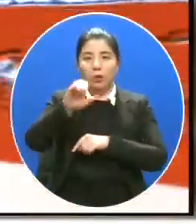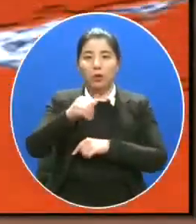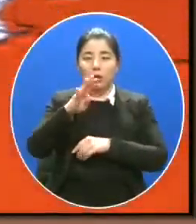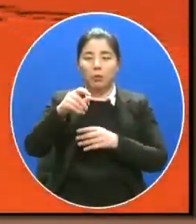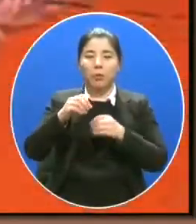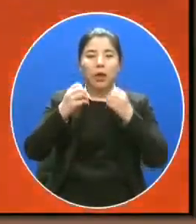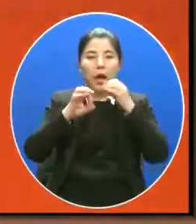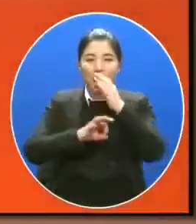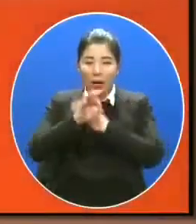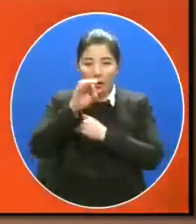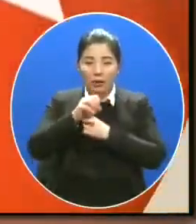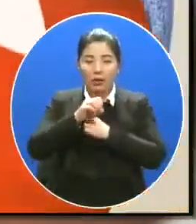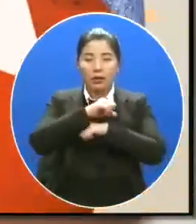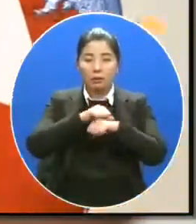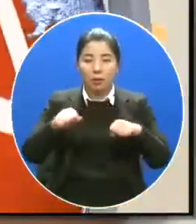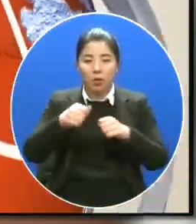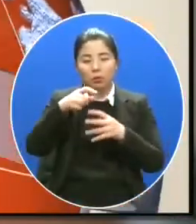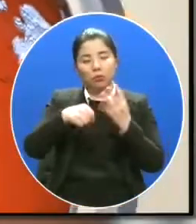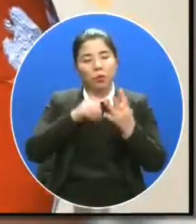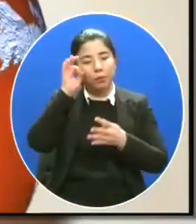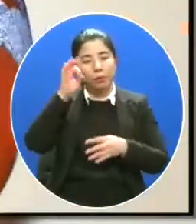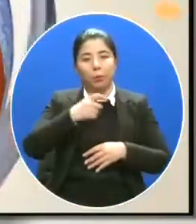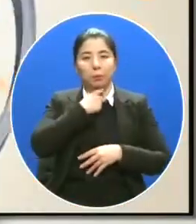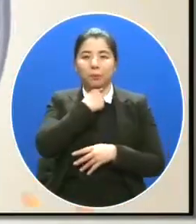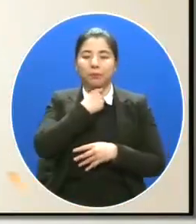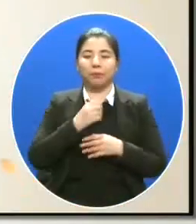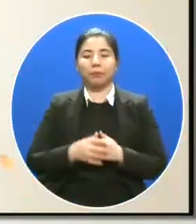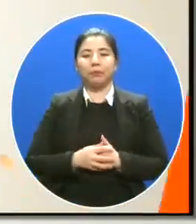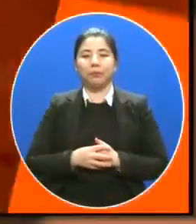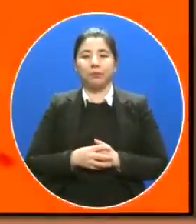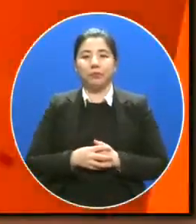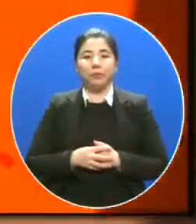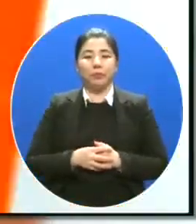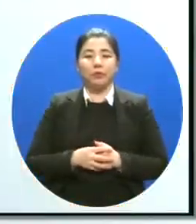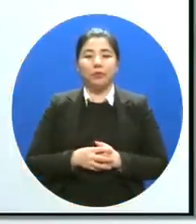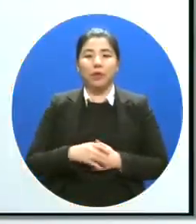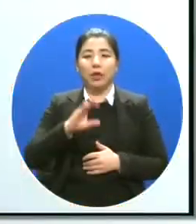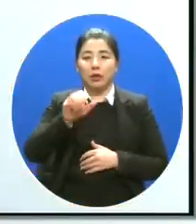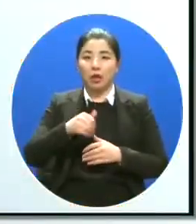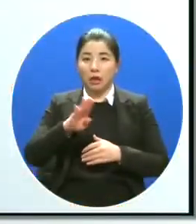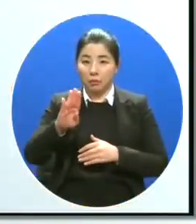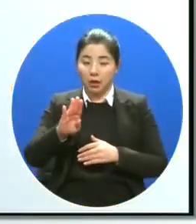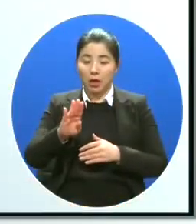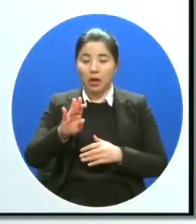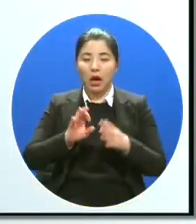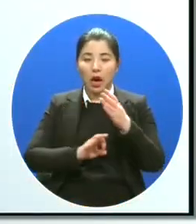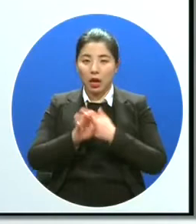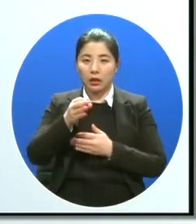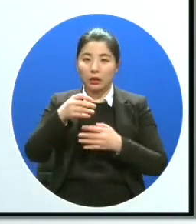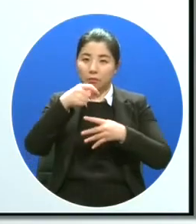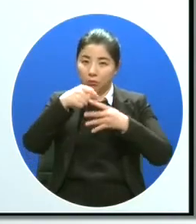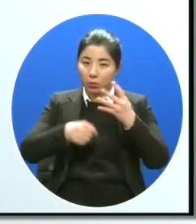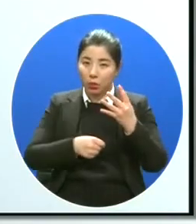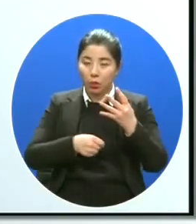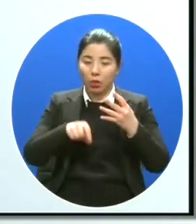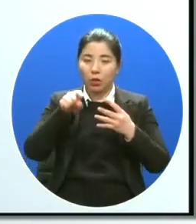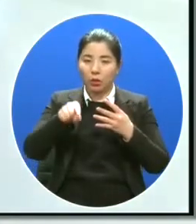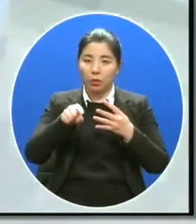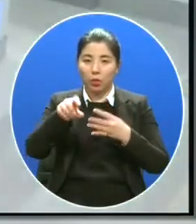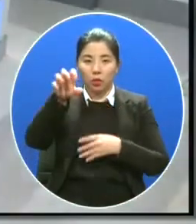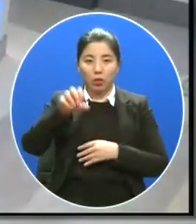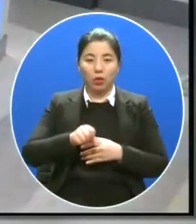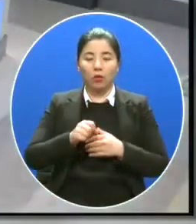CJB 모닝와이드라는 프로그램을 들여다보려고 합니다. CJB 모닝와이드가 펼치는 새로운